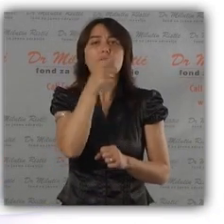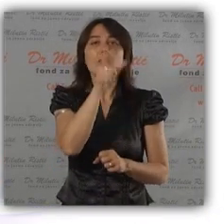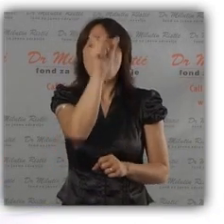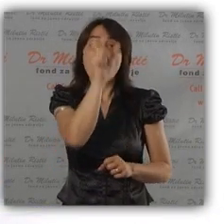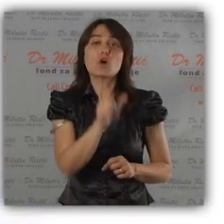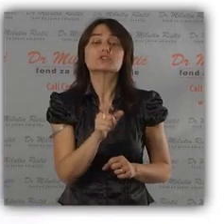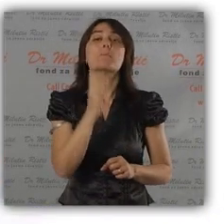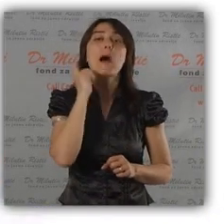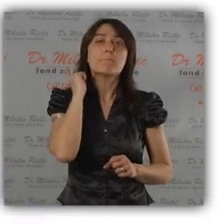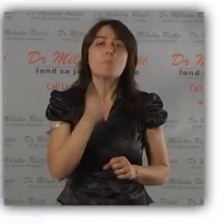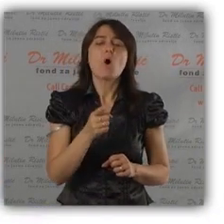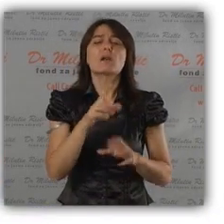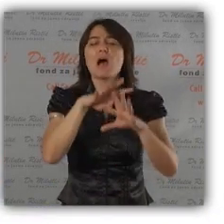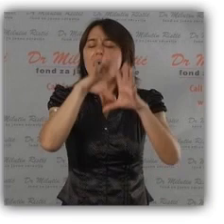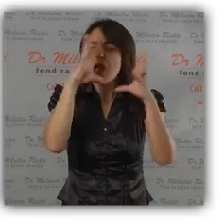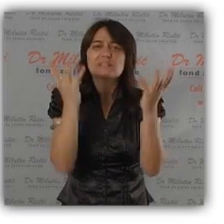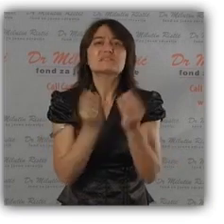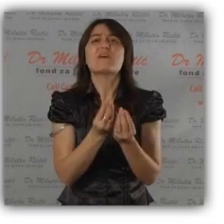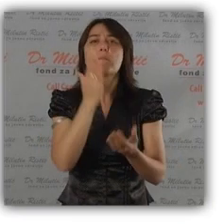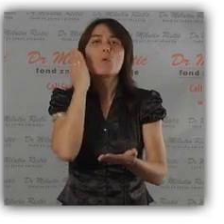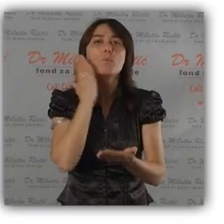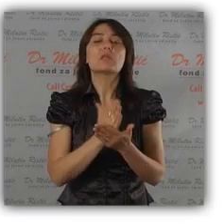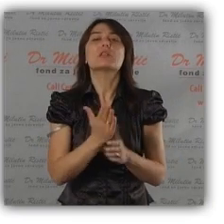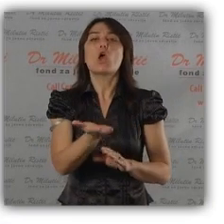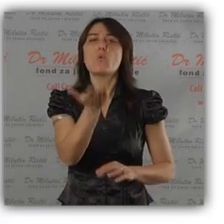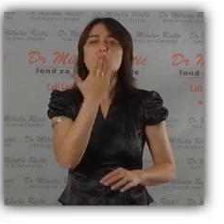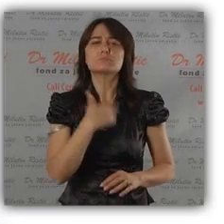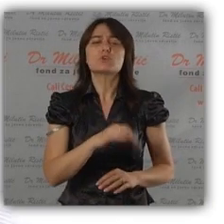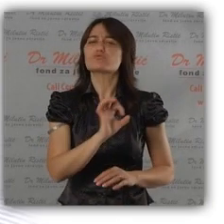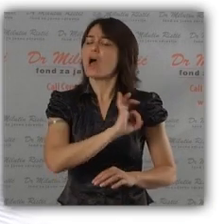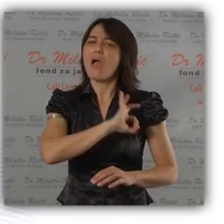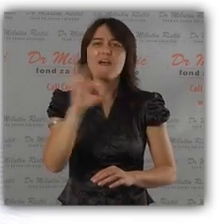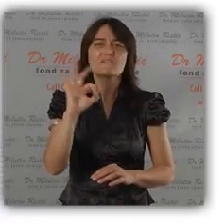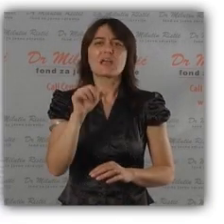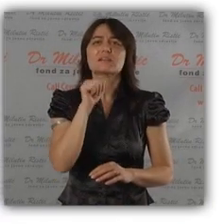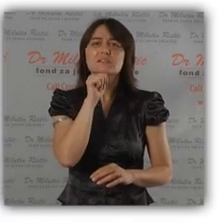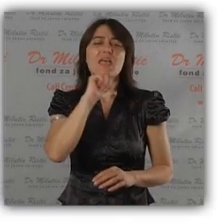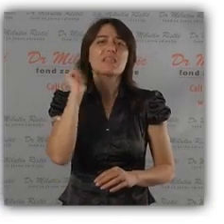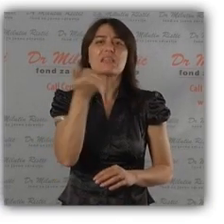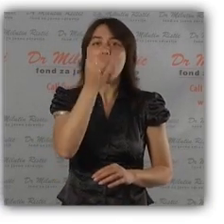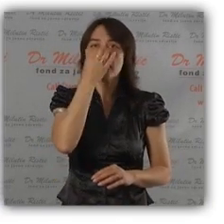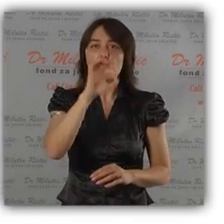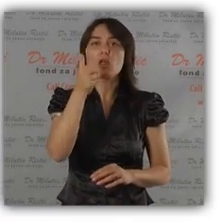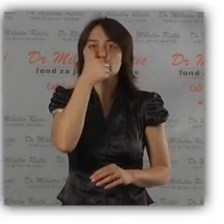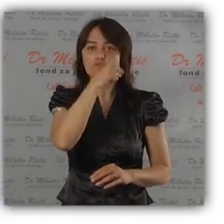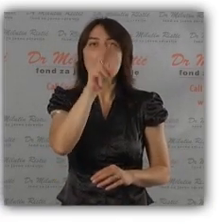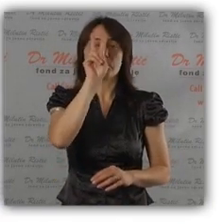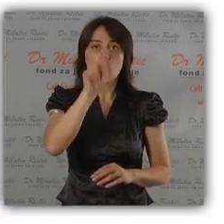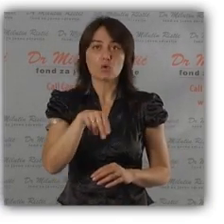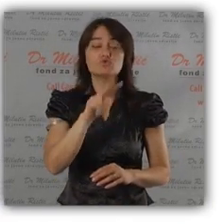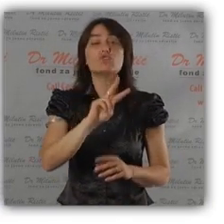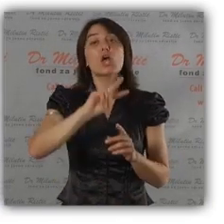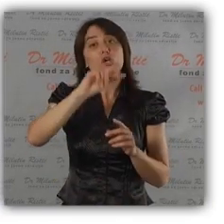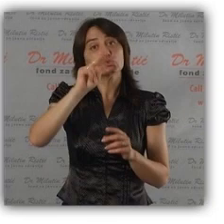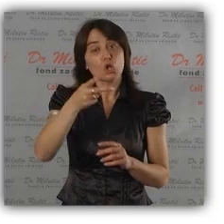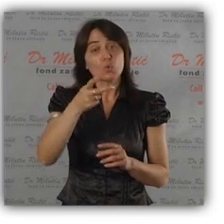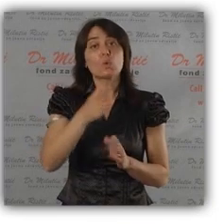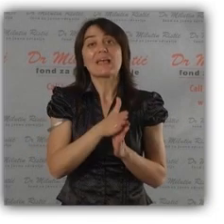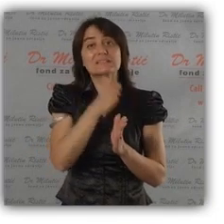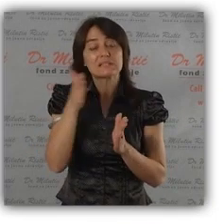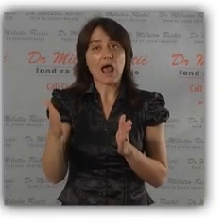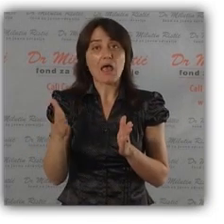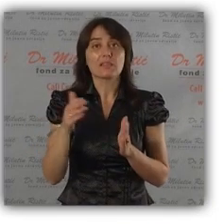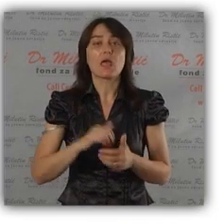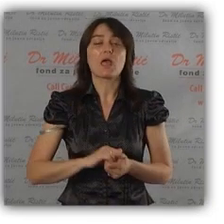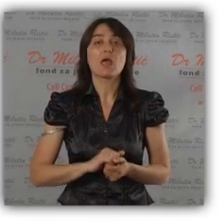filozofije perfekcionizma, a to je da osoba mora u svemu biti uspešna, efikasna i najbolje što je to moguće.